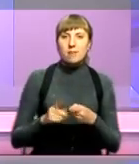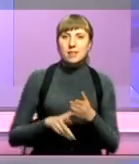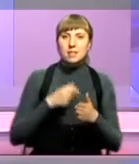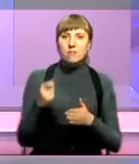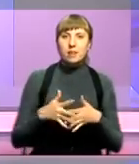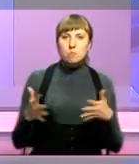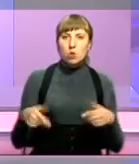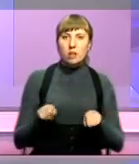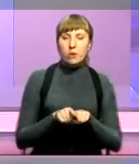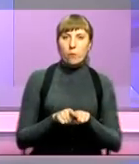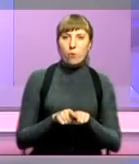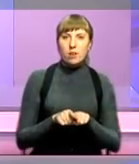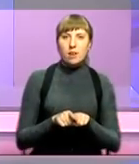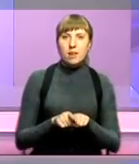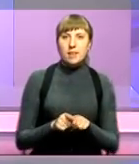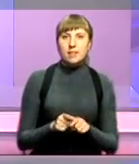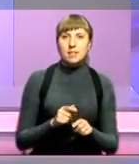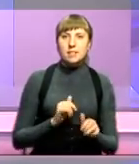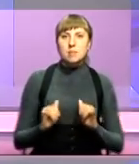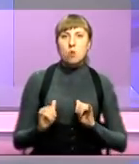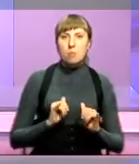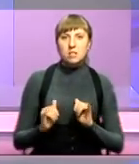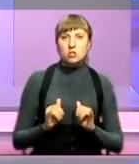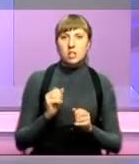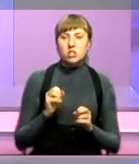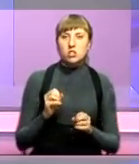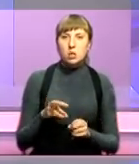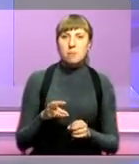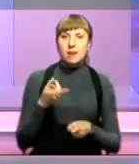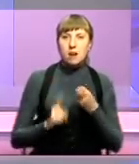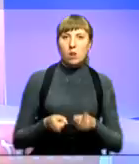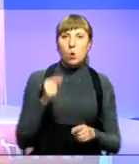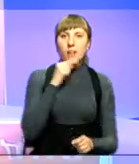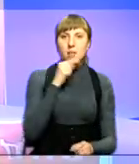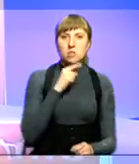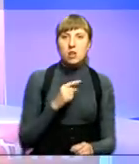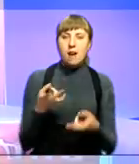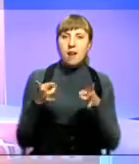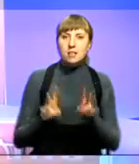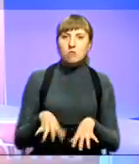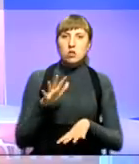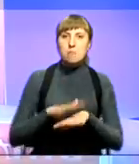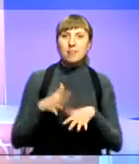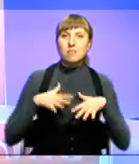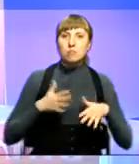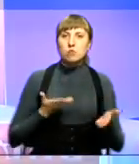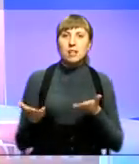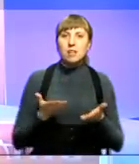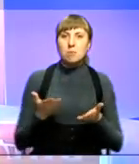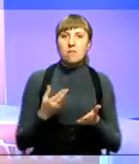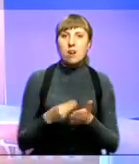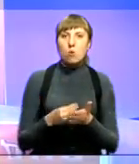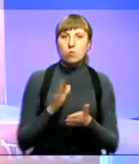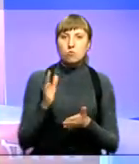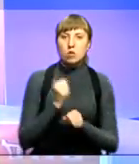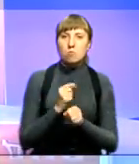такое дипломатического характера, чем реально экономического. Пока оставшиеся банки в Крыму с какими валютами будут